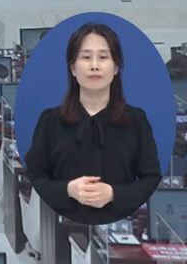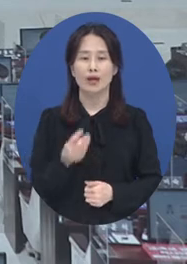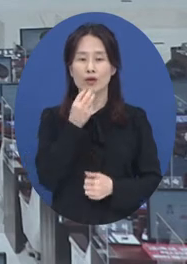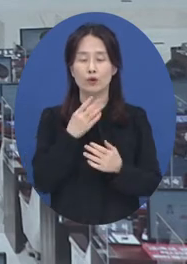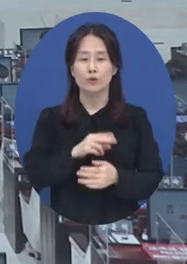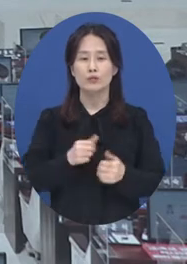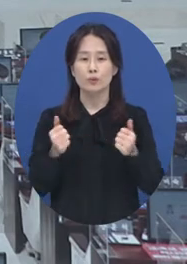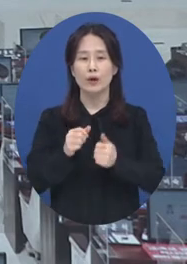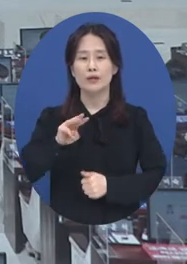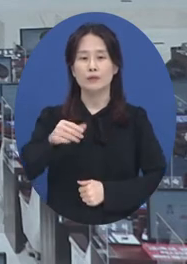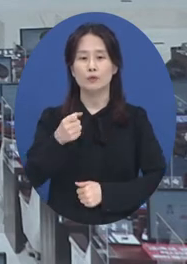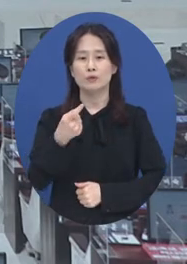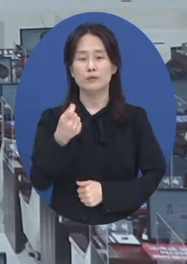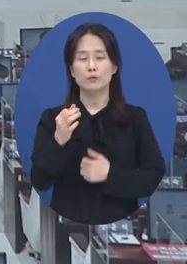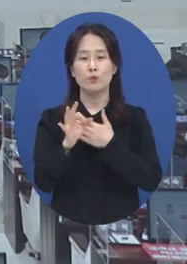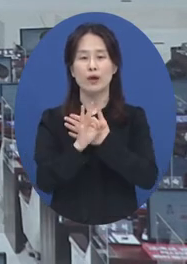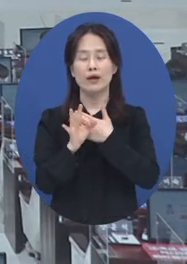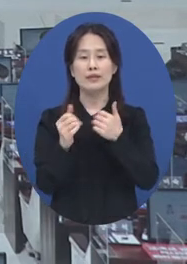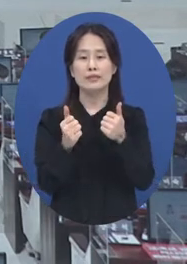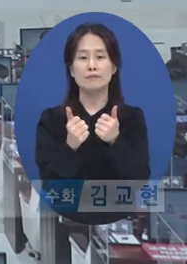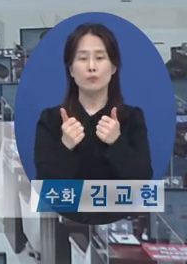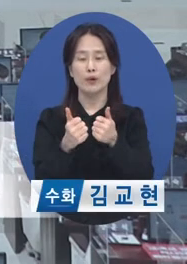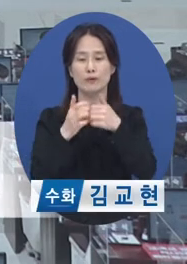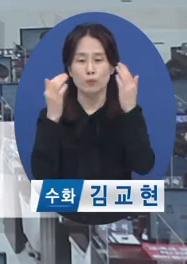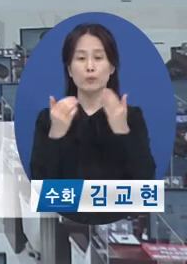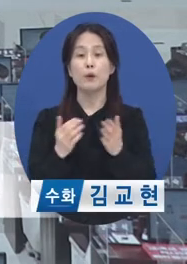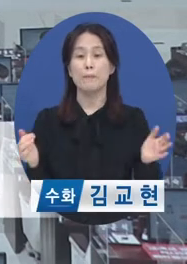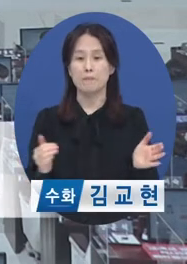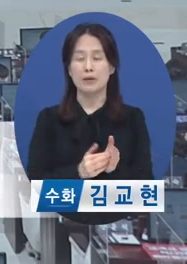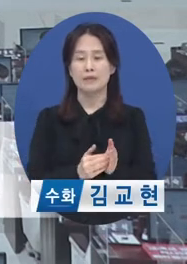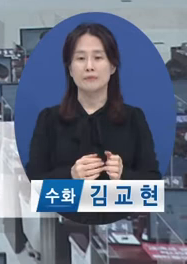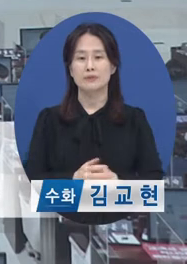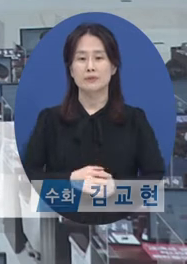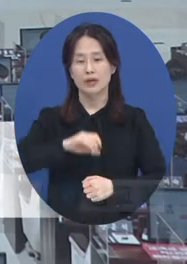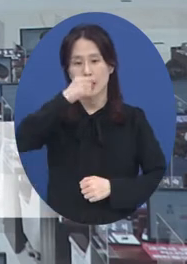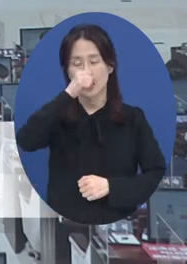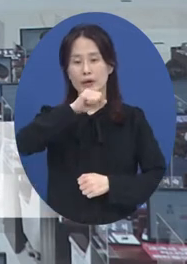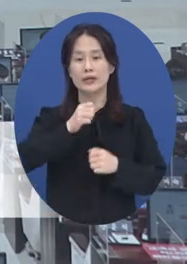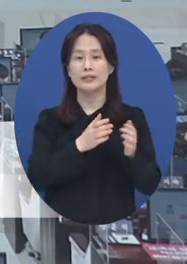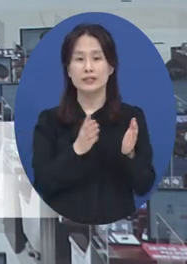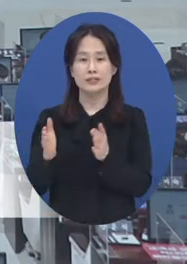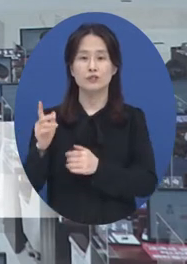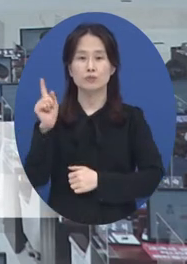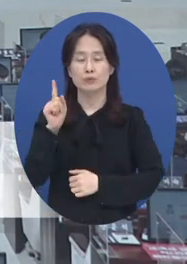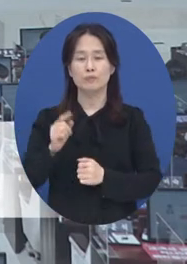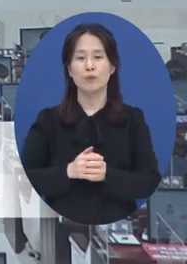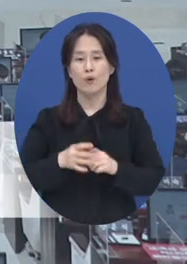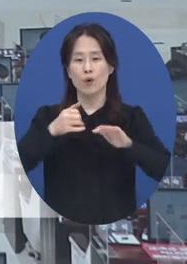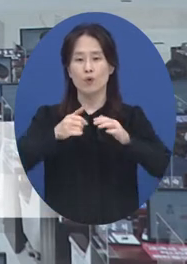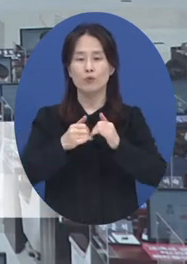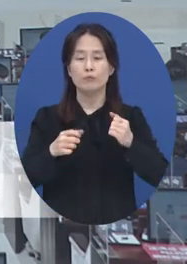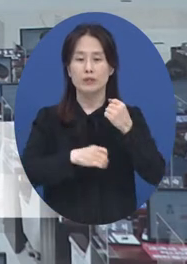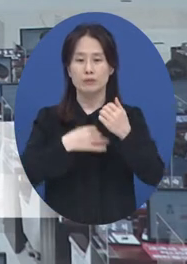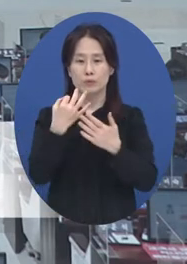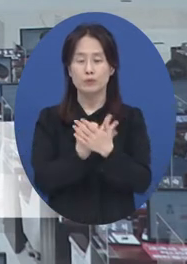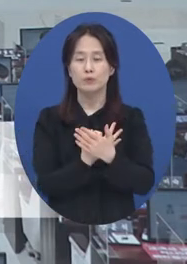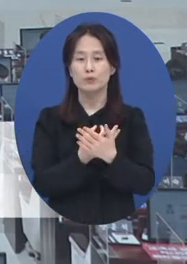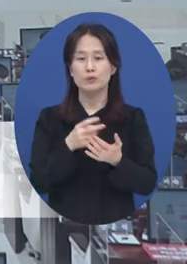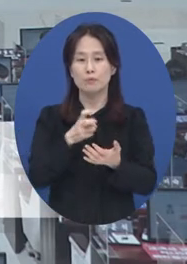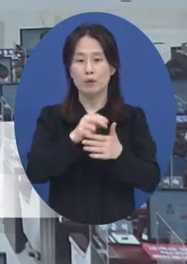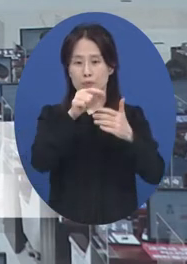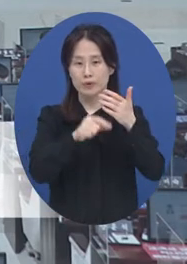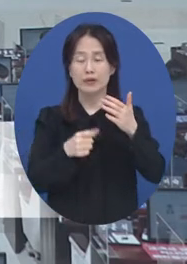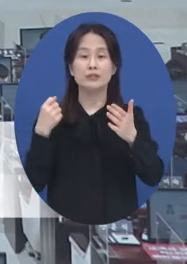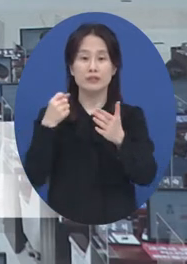경우도 회가 어제 351 임시 열정을 마무리했습니다 올해 1차 추가경정 예산안과 함께 농민 히 본 소득 지원 조례안 등이